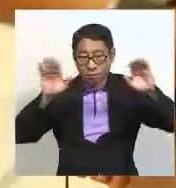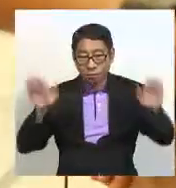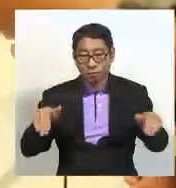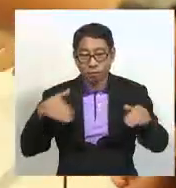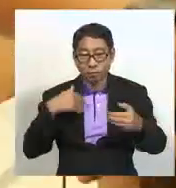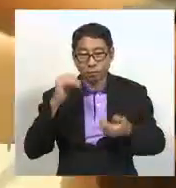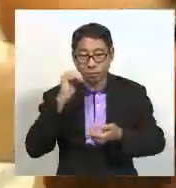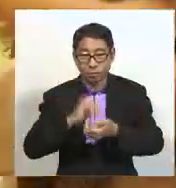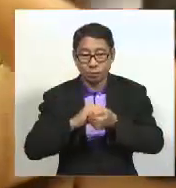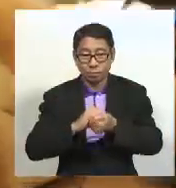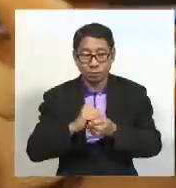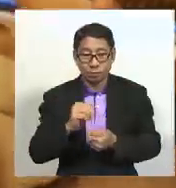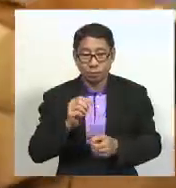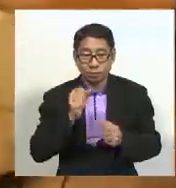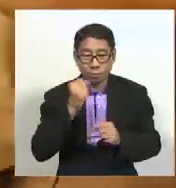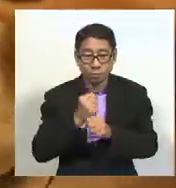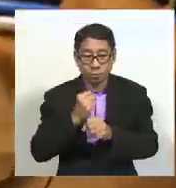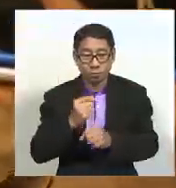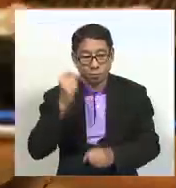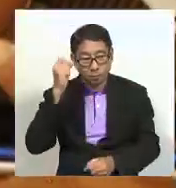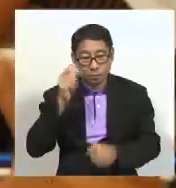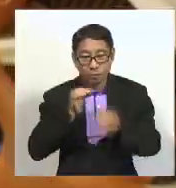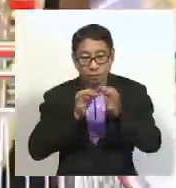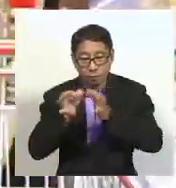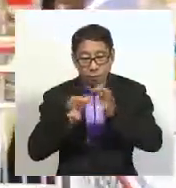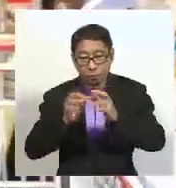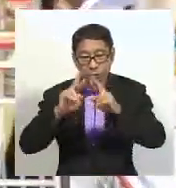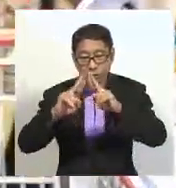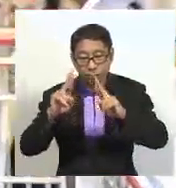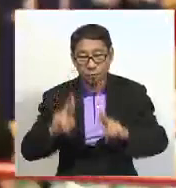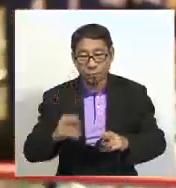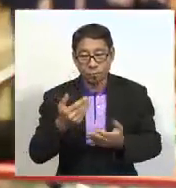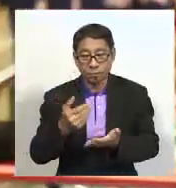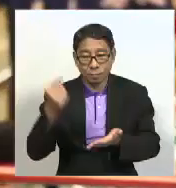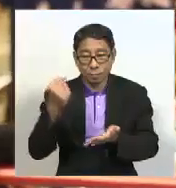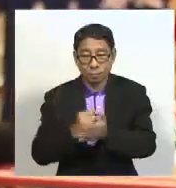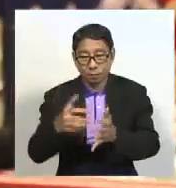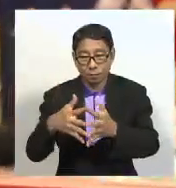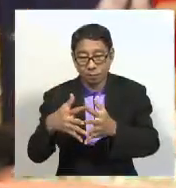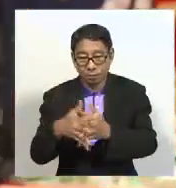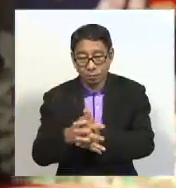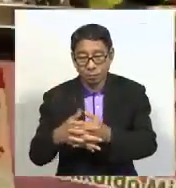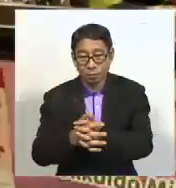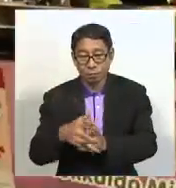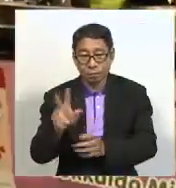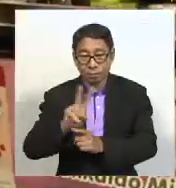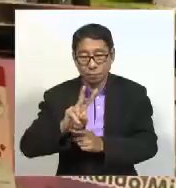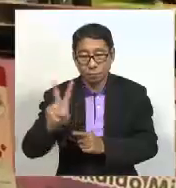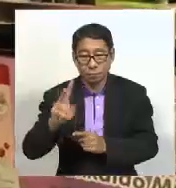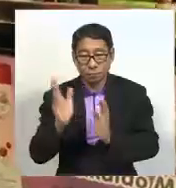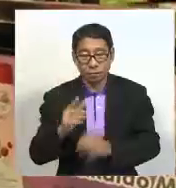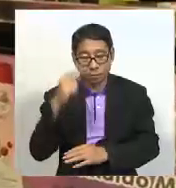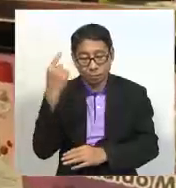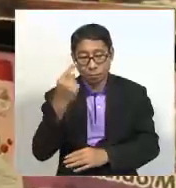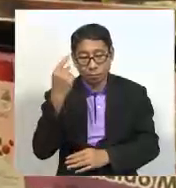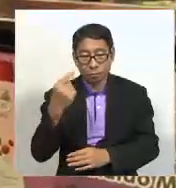ร่วมดำเนินการนะคะไปชี้แจงทำความเข้าใจให้ร้านค้าเนี่ยรับกระเป๋าที่2เพราะว่าก็มีนักท่องเที่ยวมีประ